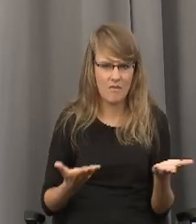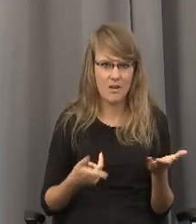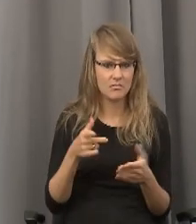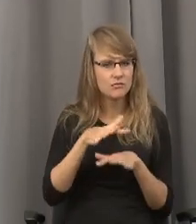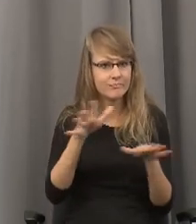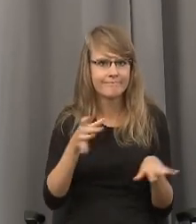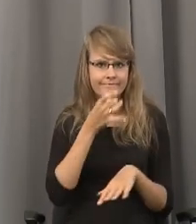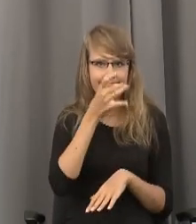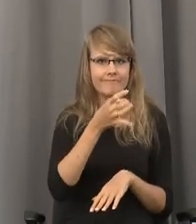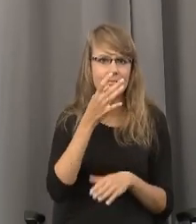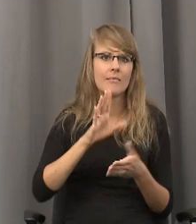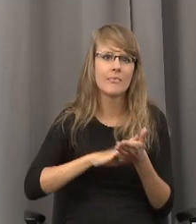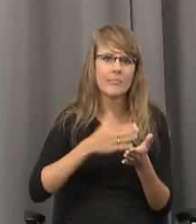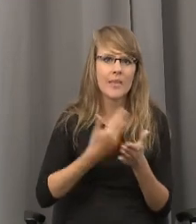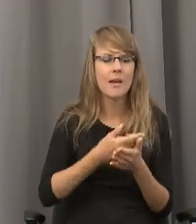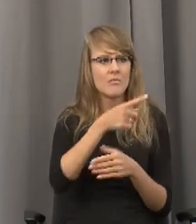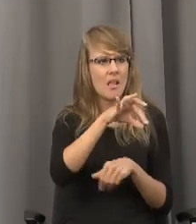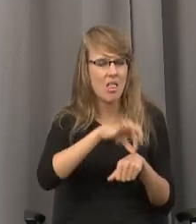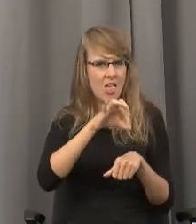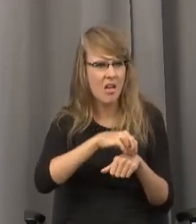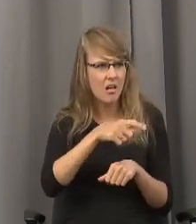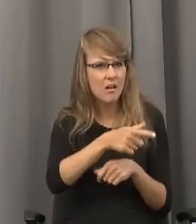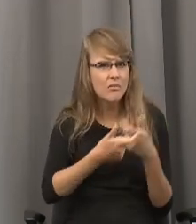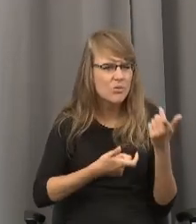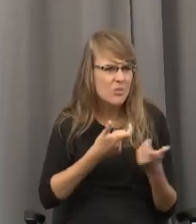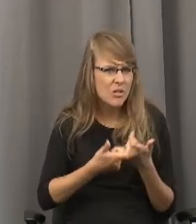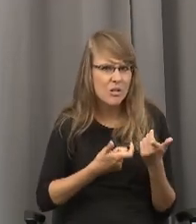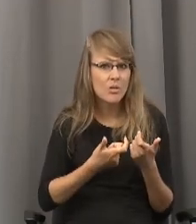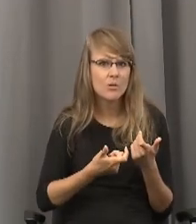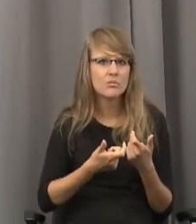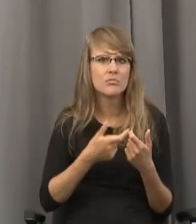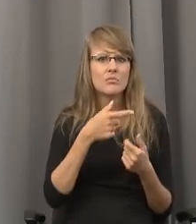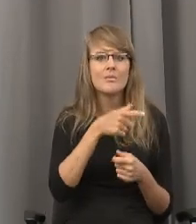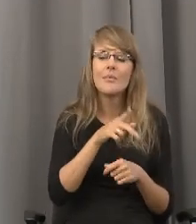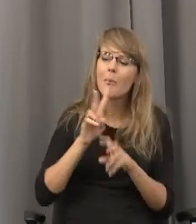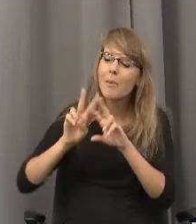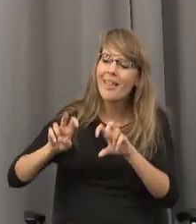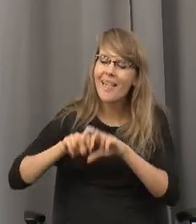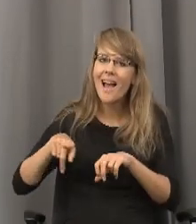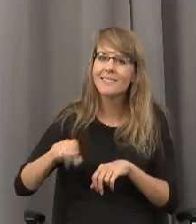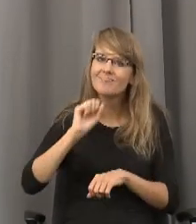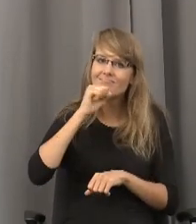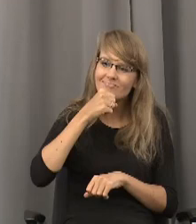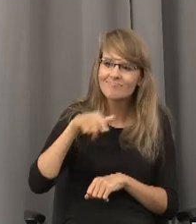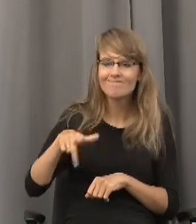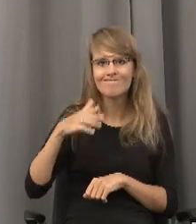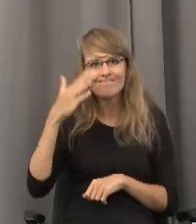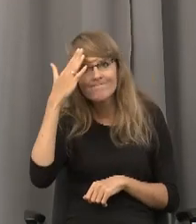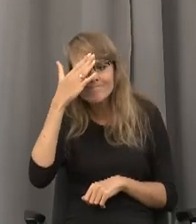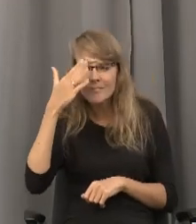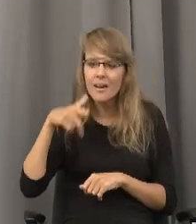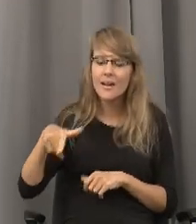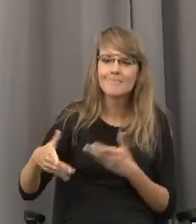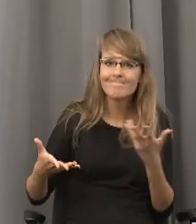są skargi na przykład na różne działania lekarzy w odniesieniu do procesu diagnostycznego otępień, ale także i